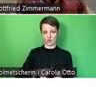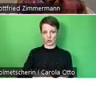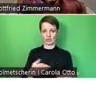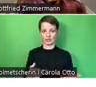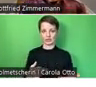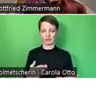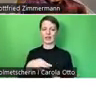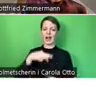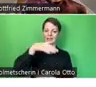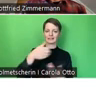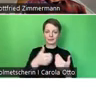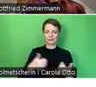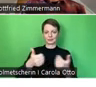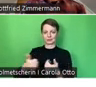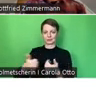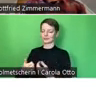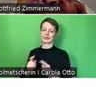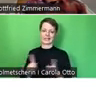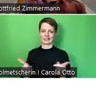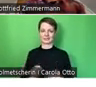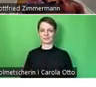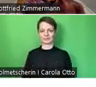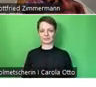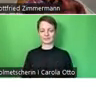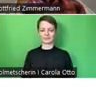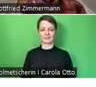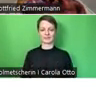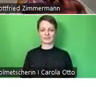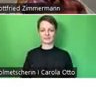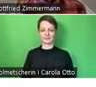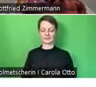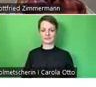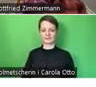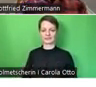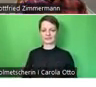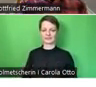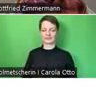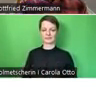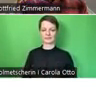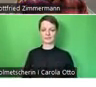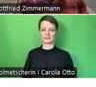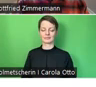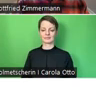keine einzelnen Teilnahmebestätigungen für die einzelnen Webinare.